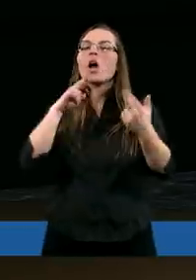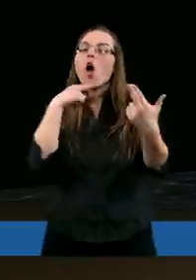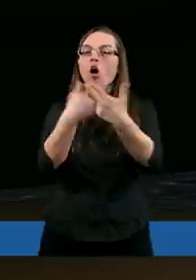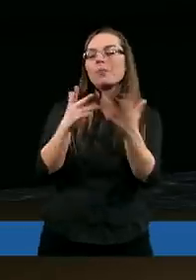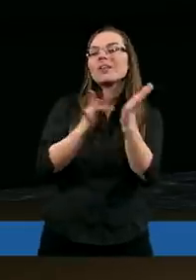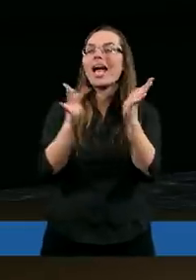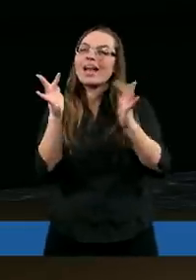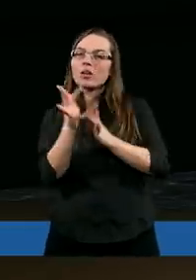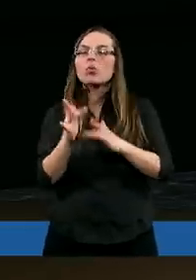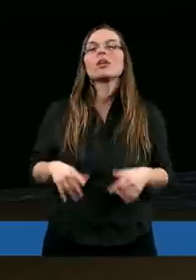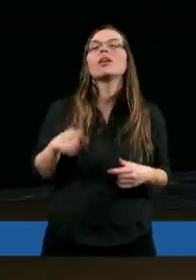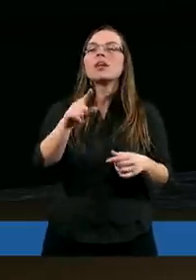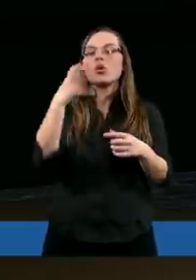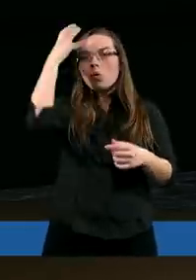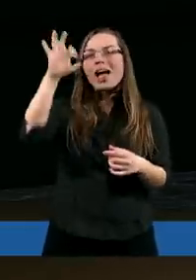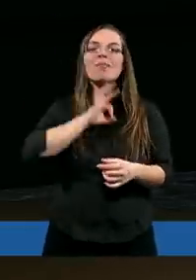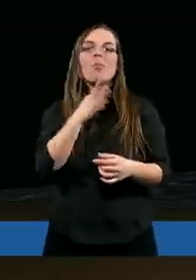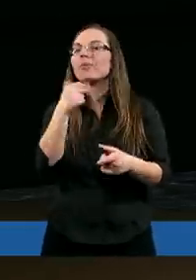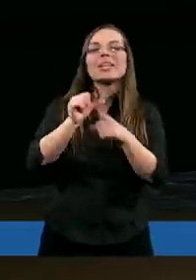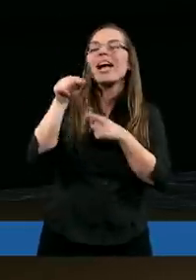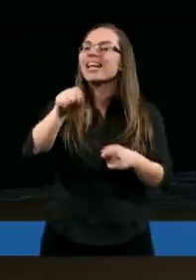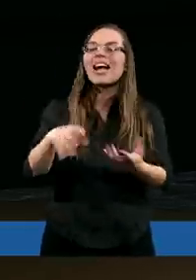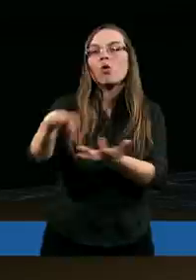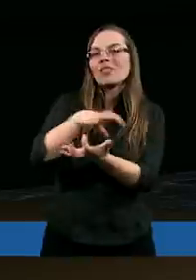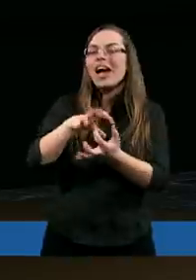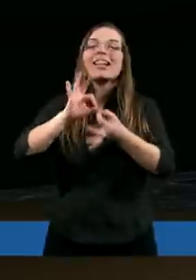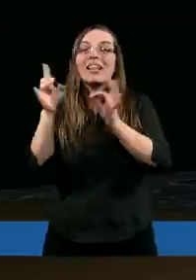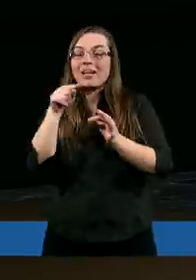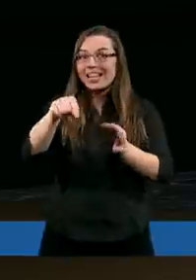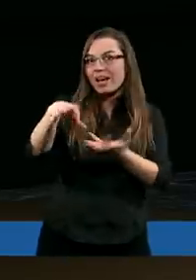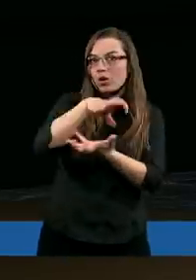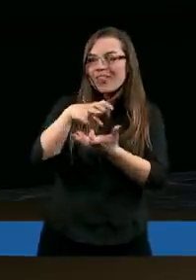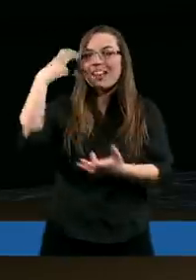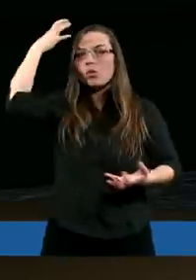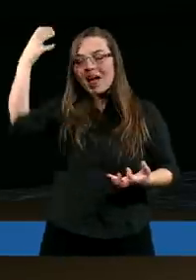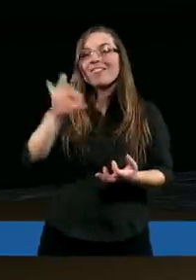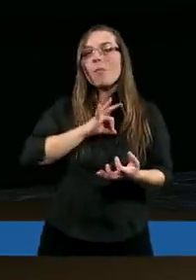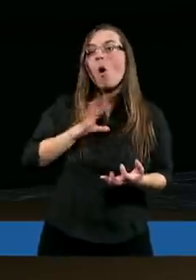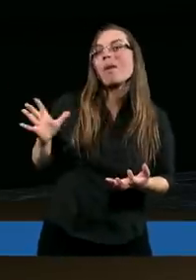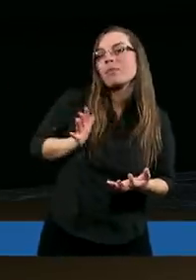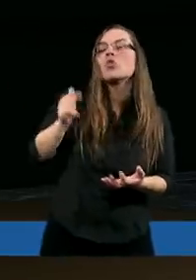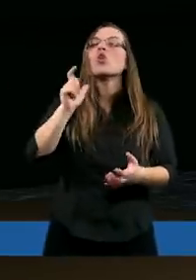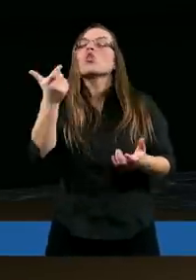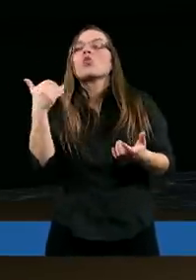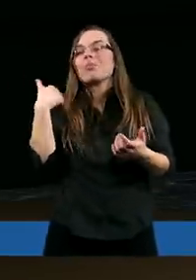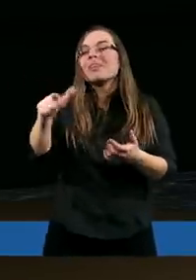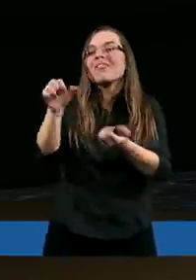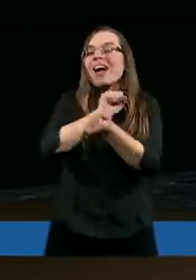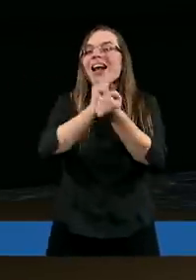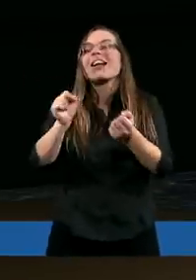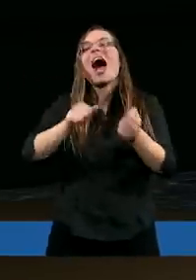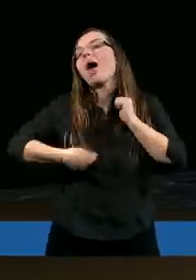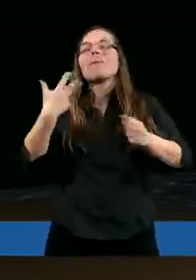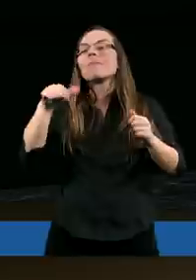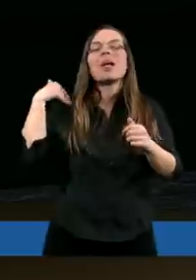Odpowiedział Jezus: Królestwo moje nie jest z tego świata. Gdyby z tego świata było królestwo moje, słudzy moi walczyliby, abym nie